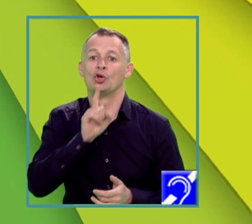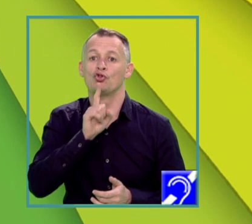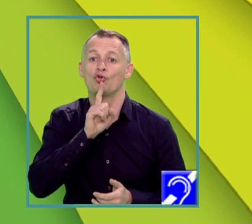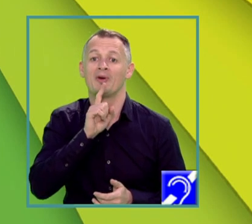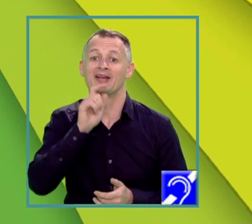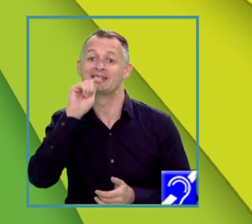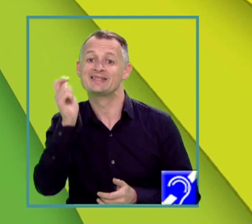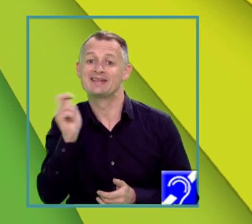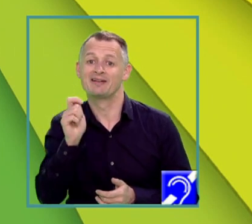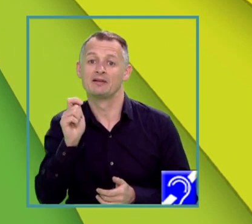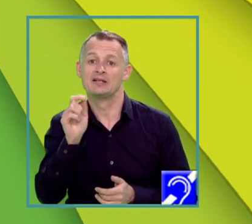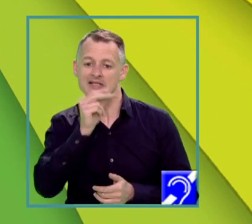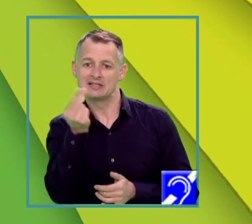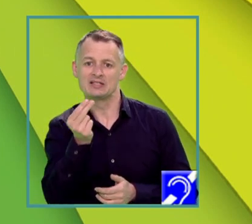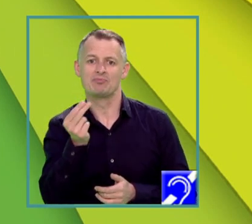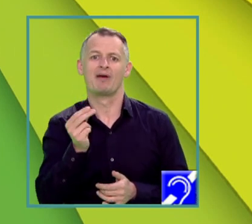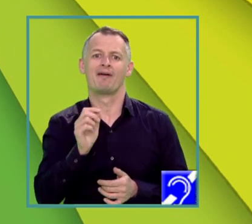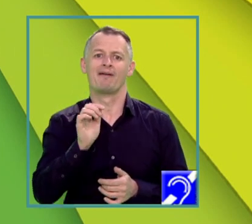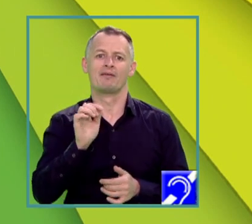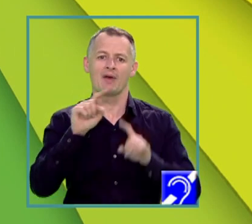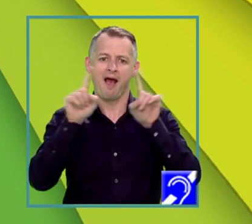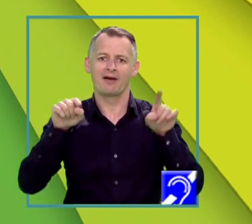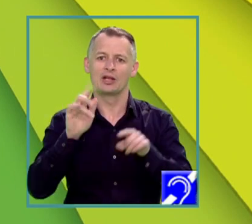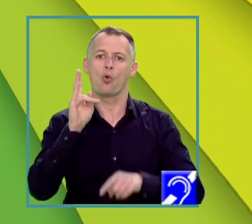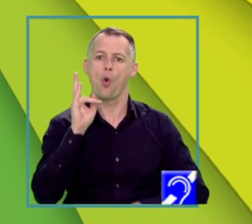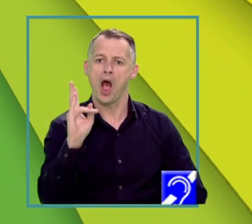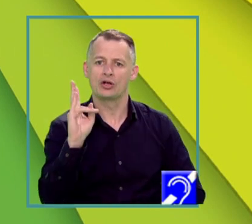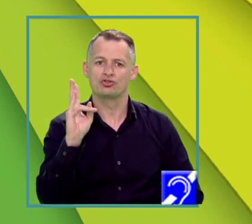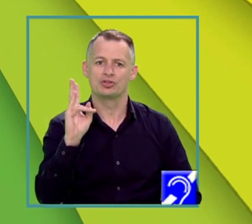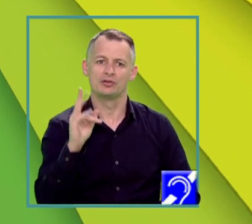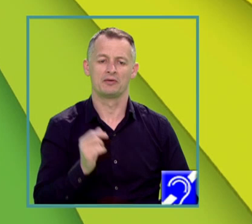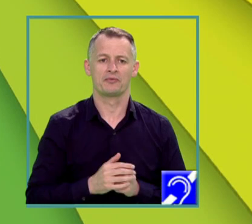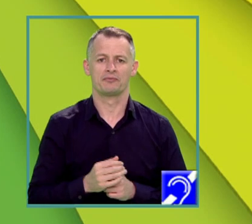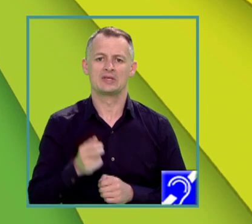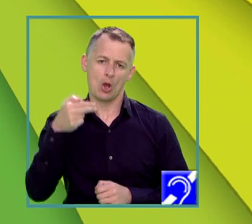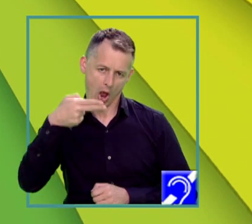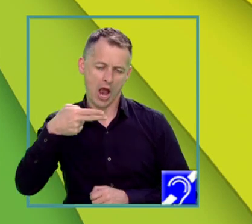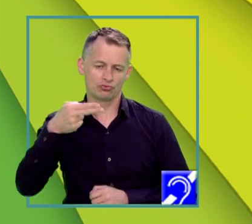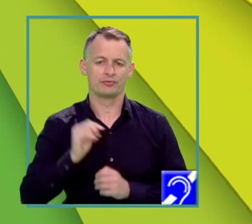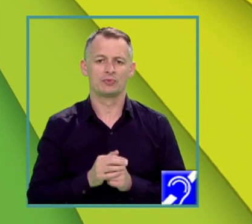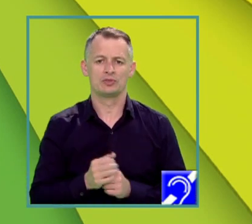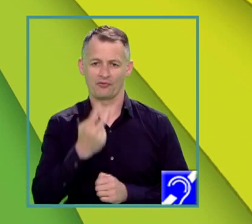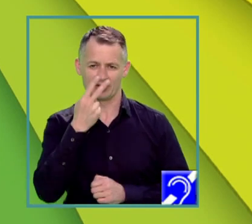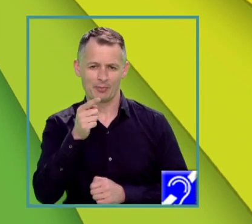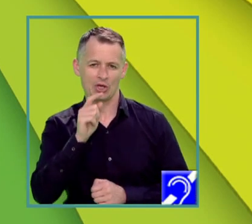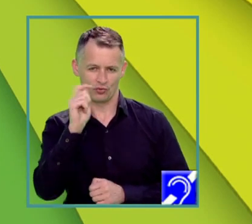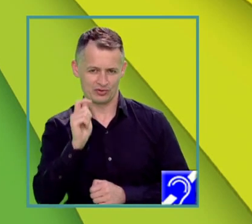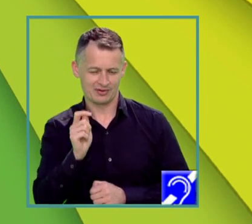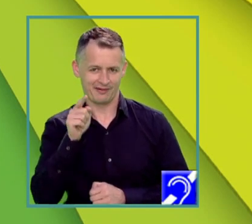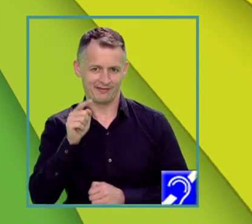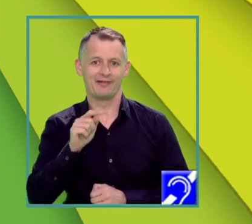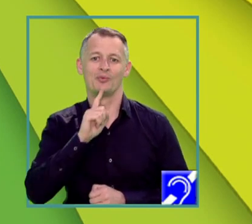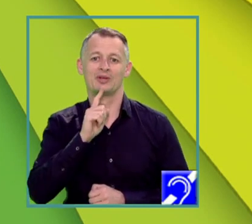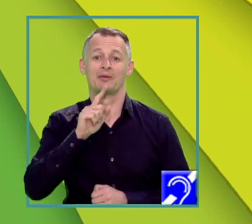statului marcat pe hartă cu litera H și mergem la harta și vedem că este una dintre țările baltice și anume